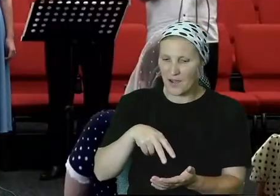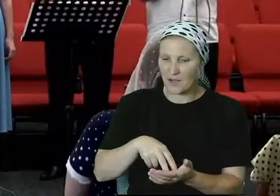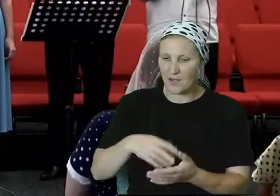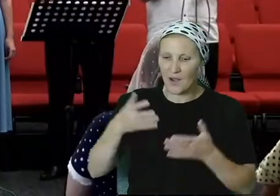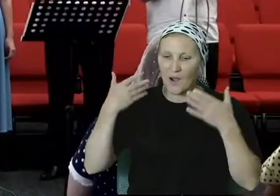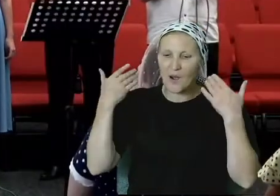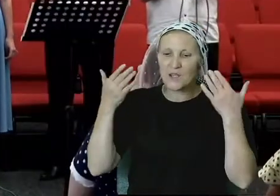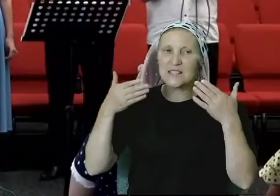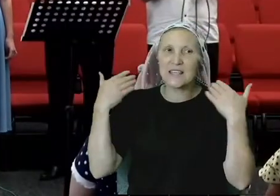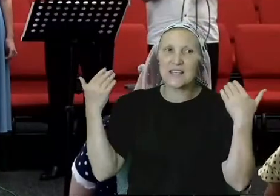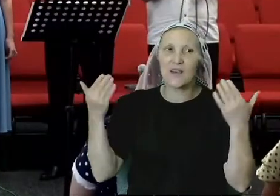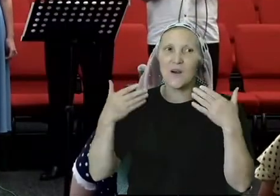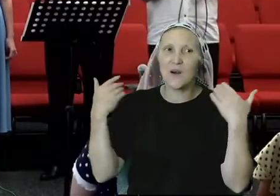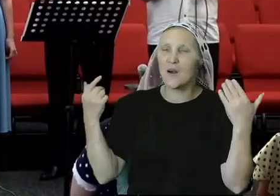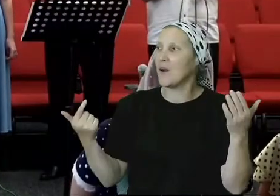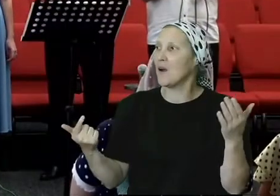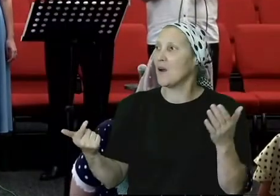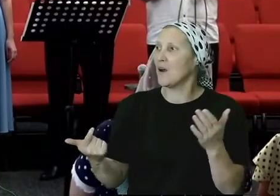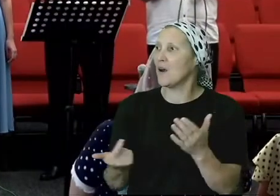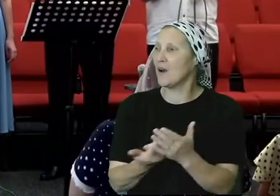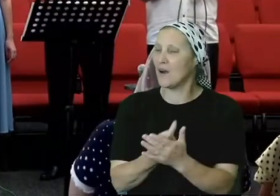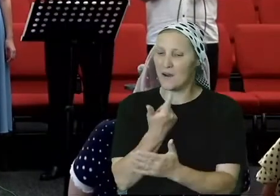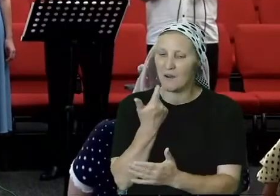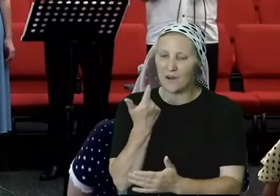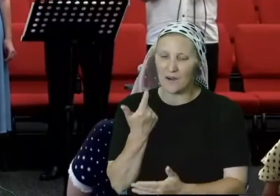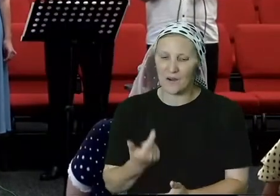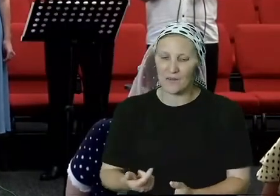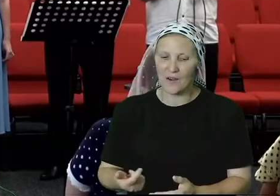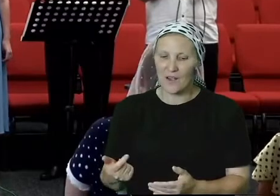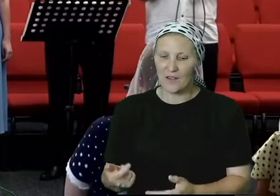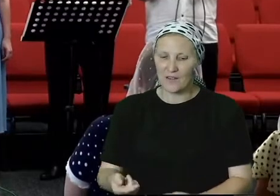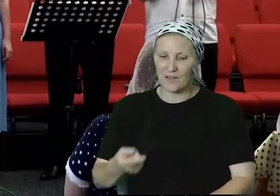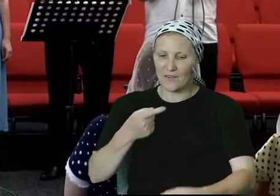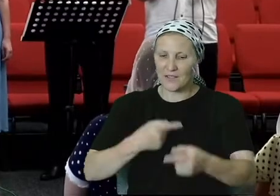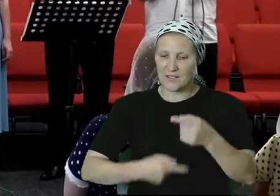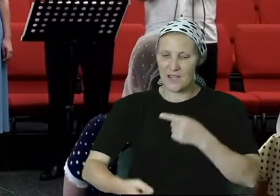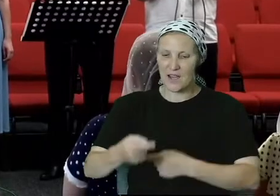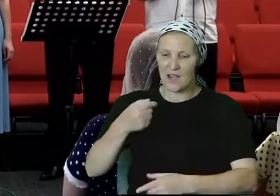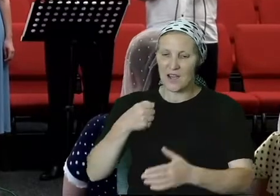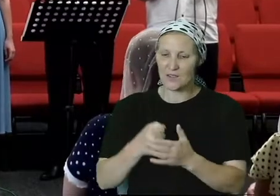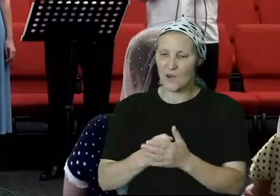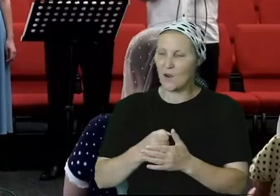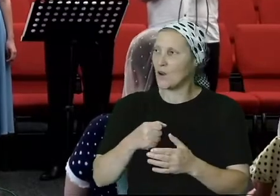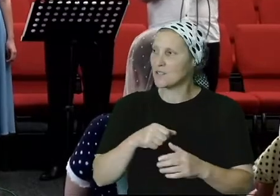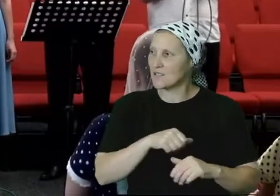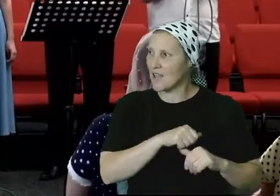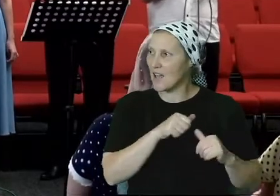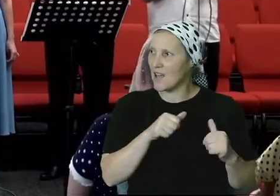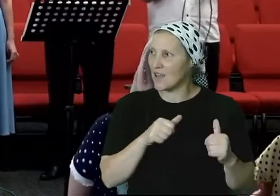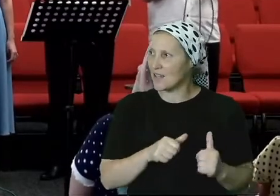стане легко зло, вернеться